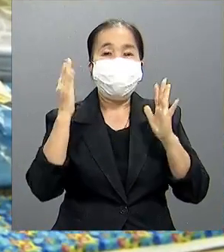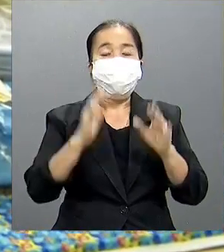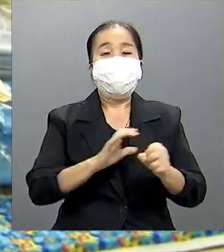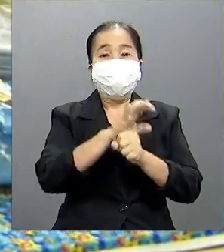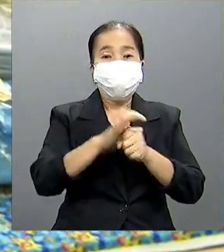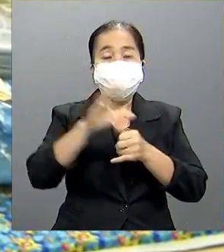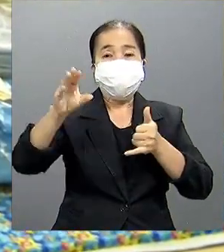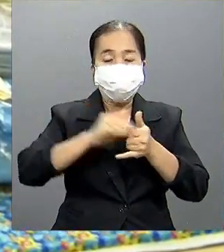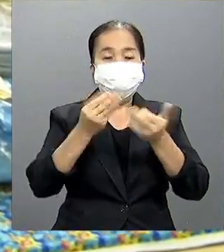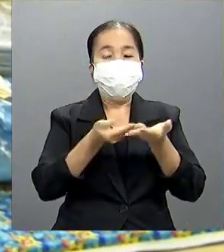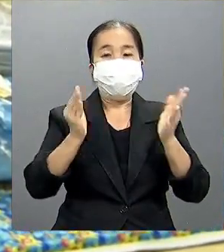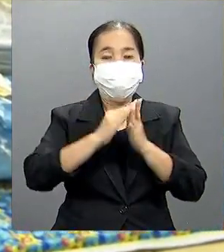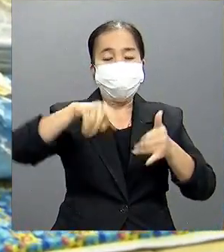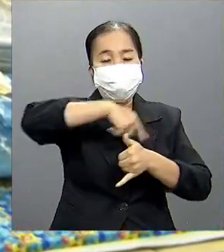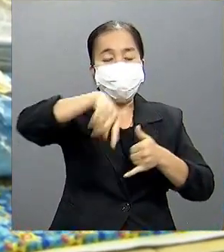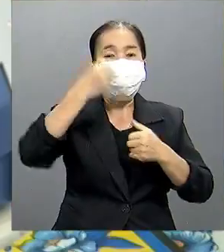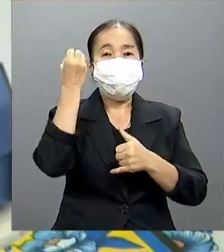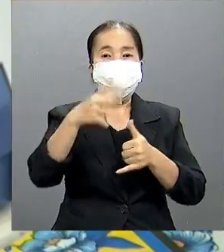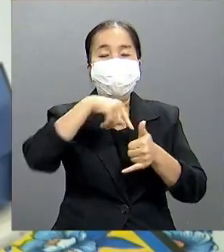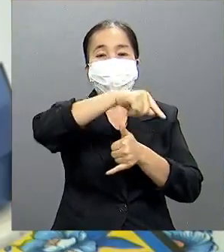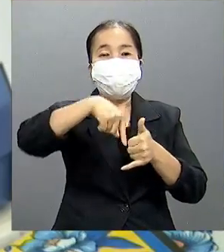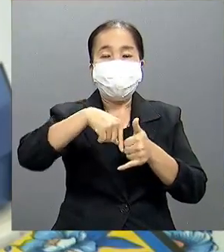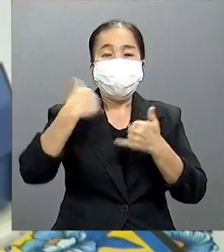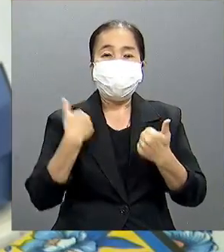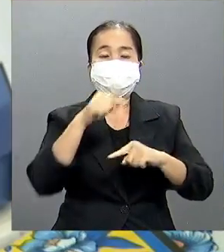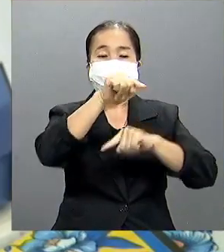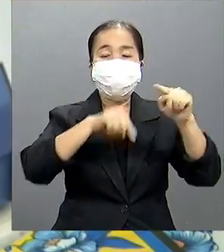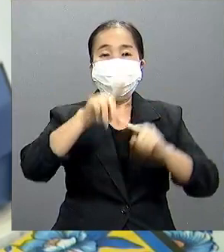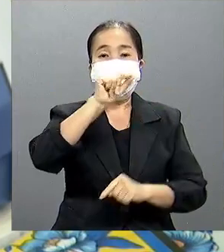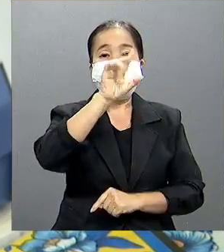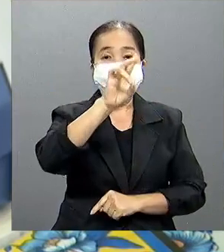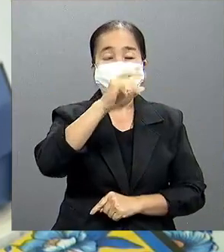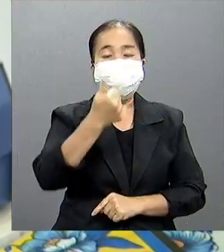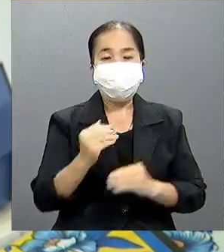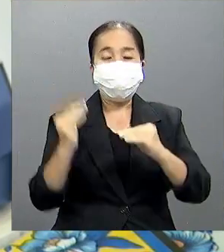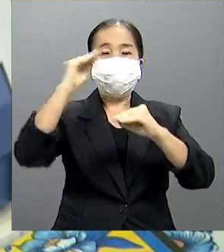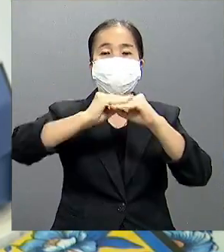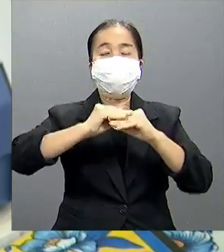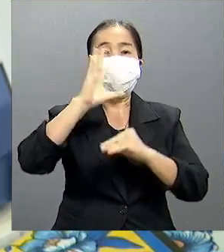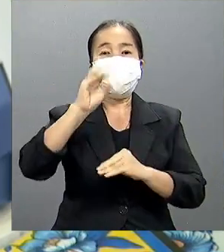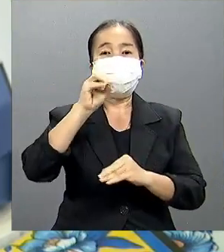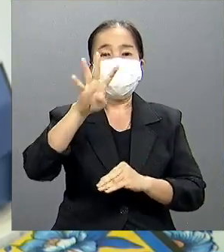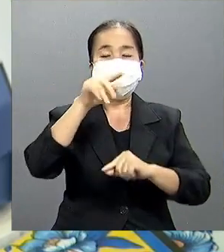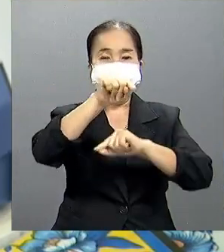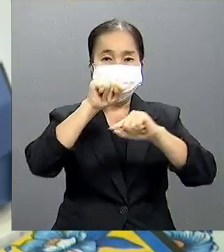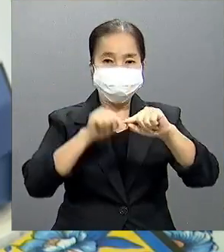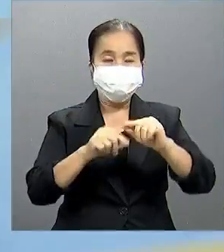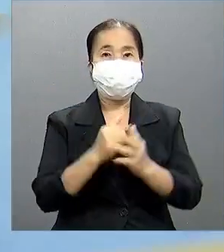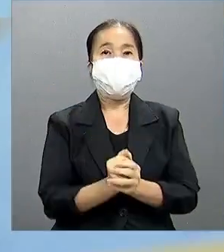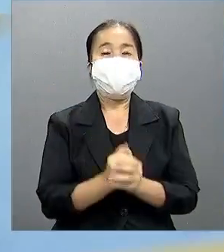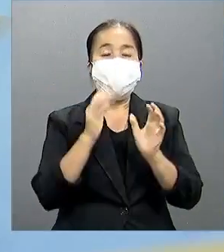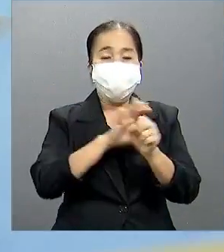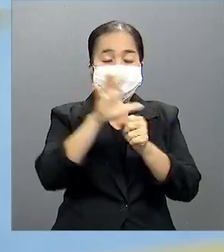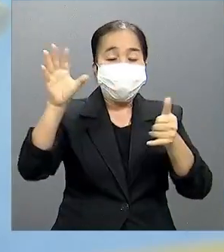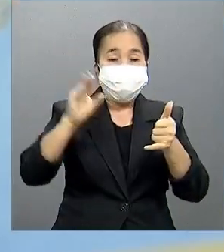ภายในบ้านเพิ่มสูงขึ้นจากร้อยละ 27เป็นร้อยละ 54นะครับสำหรับผู้ป่วยอาการหนักที่จะต้องใส่